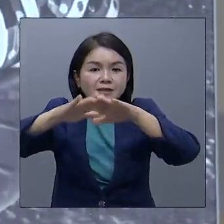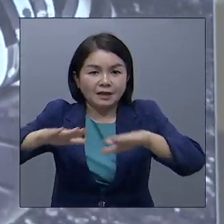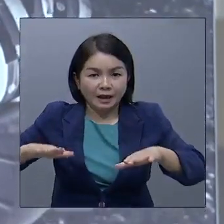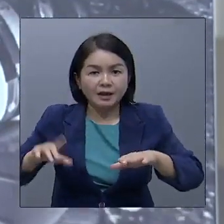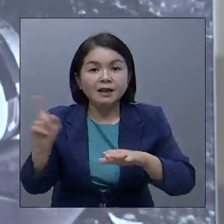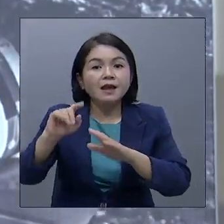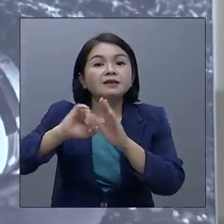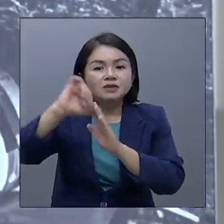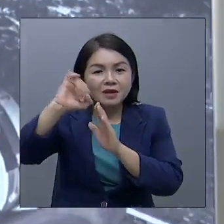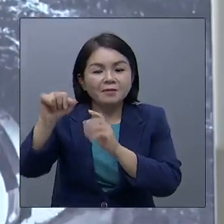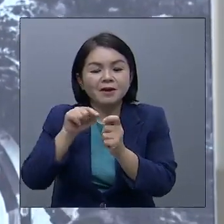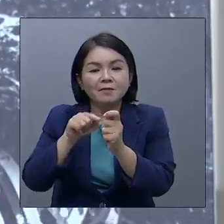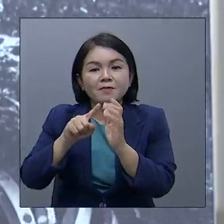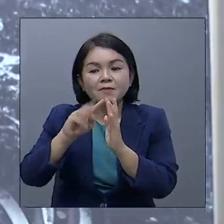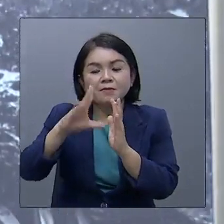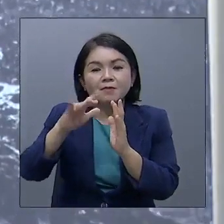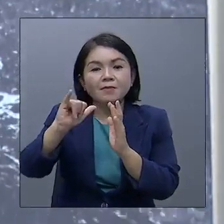งดาวจังหวัดเชียงใหม่ค่ะ